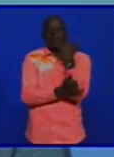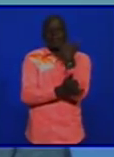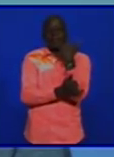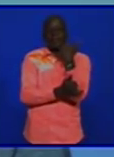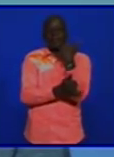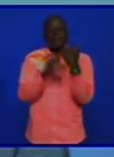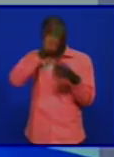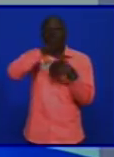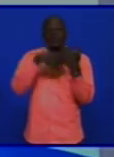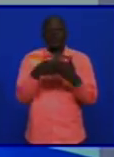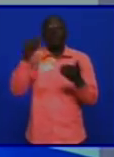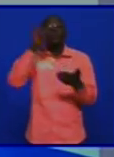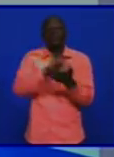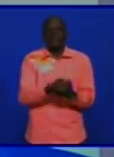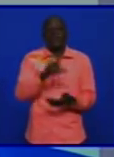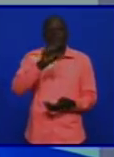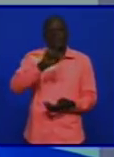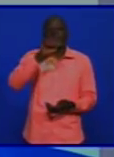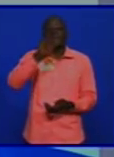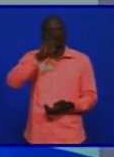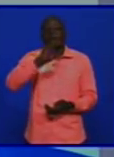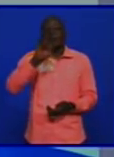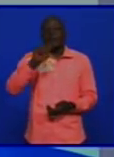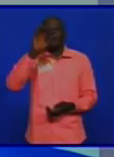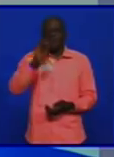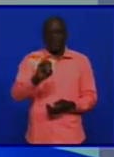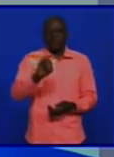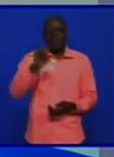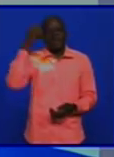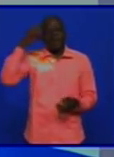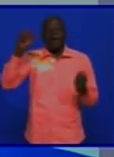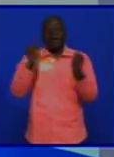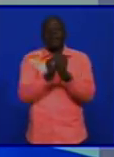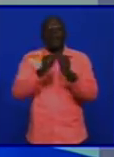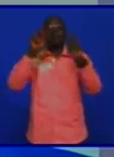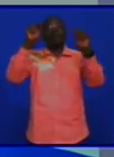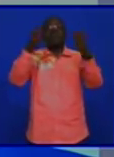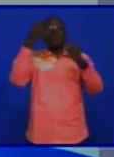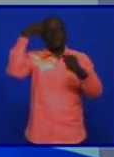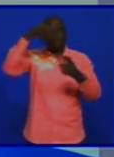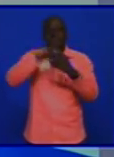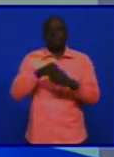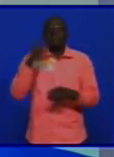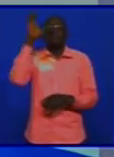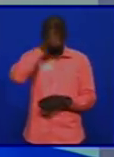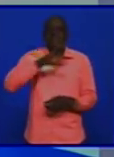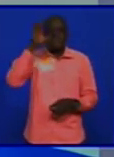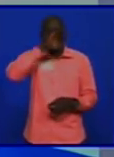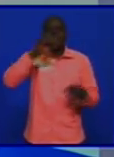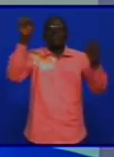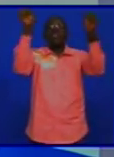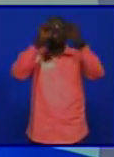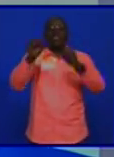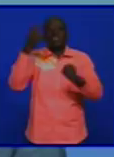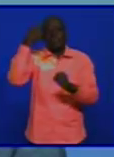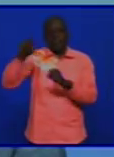cela, la SAMAO. Et justement, la SAMAO, conformément à la thématique de 2018, en tout cas, est à la recherche de stratégie pour faire du